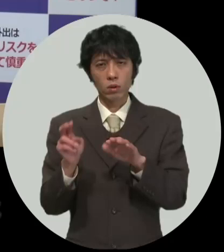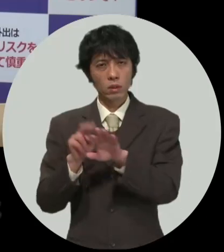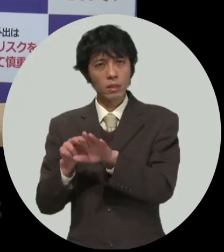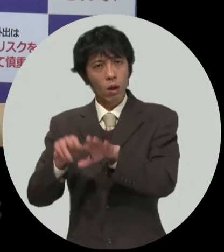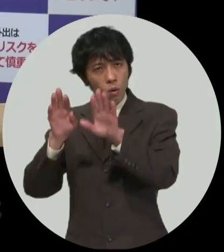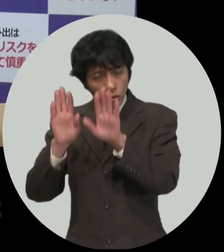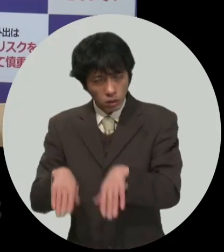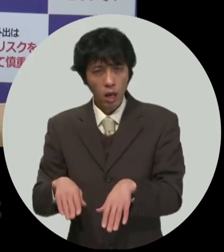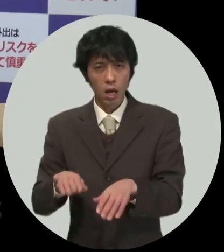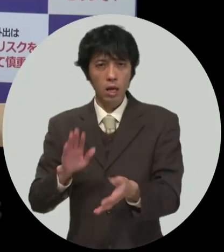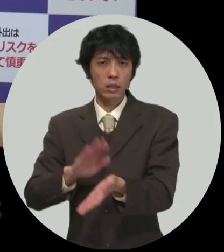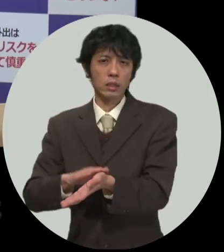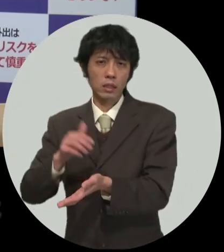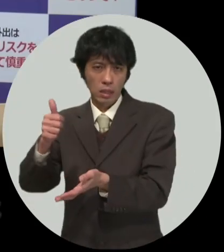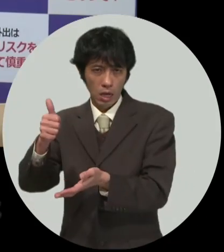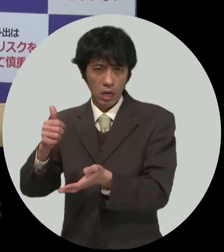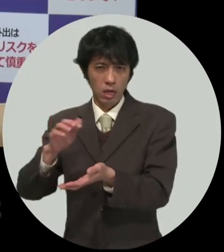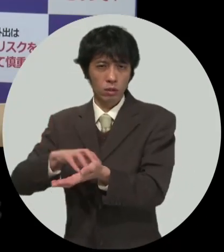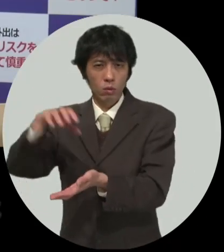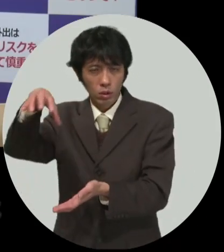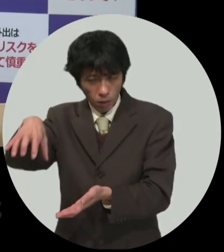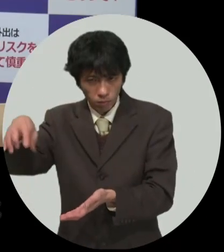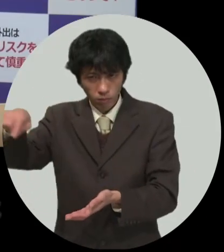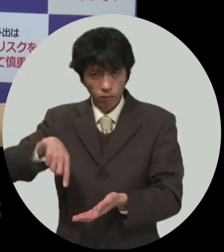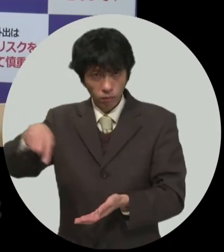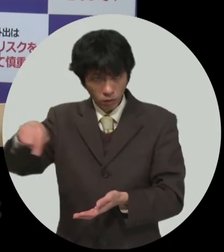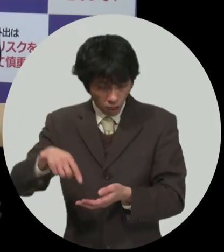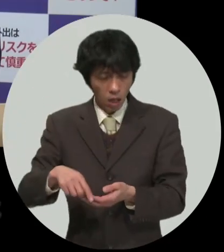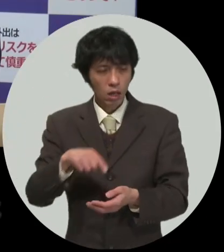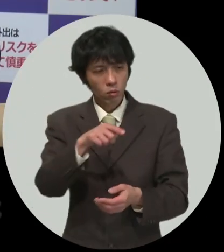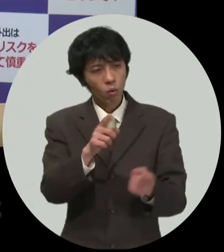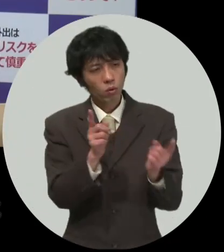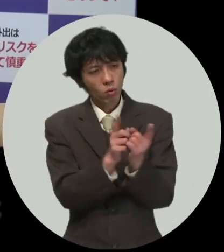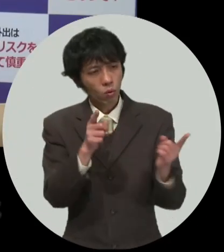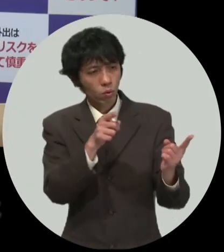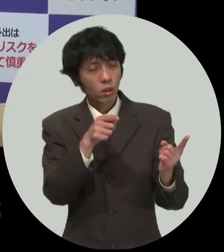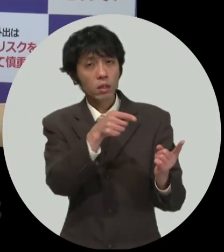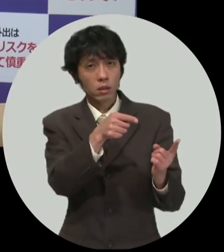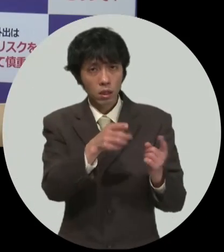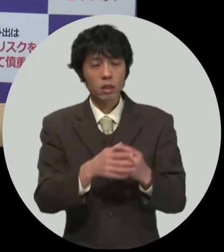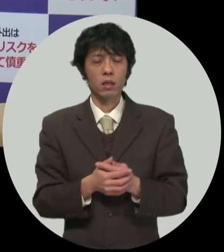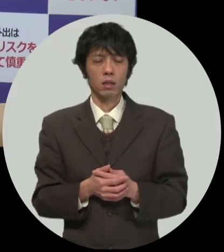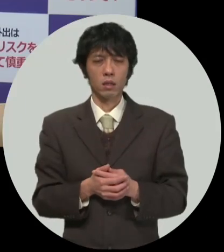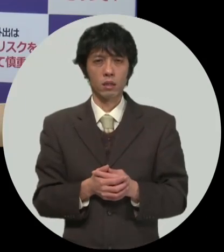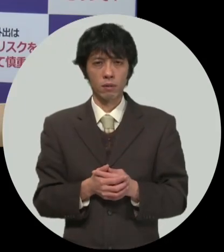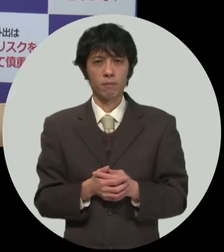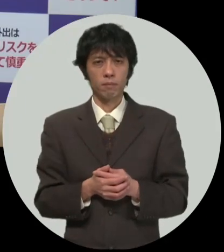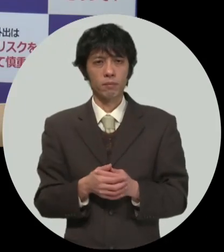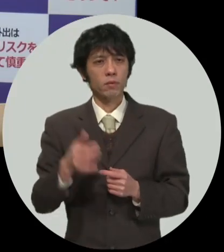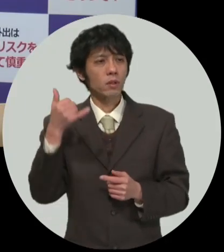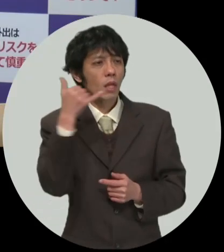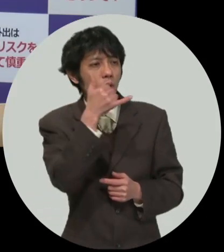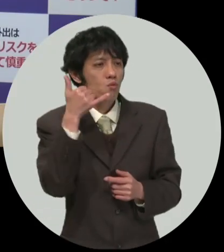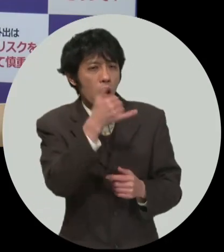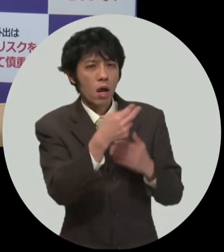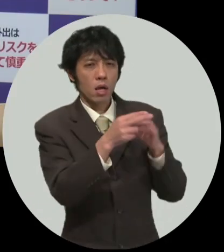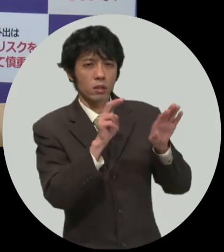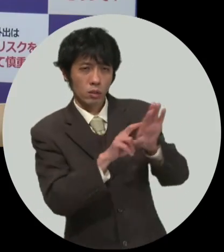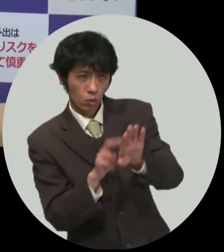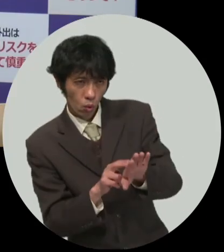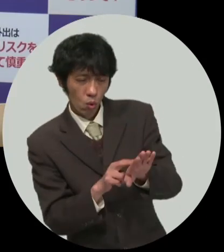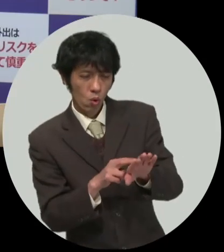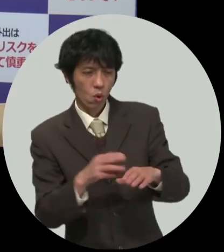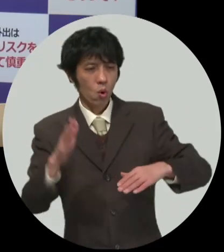の地域の医療機関がその方についてはですね、電話診療とかオンライン診療というような